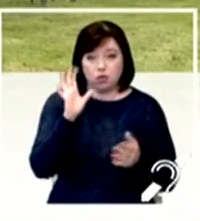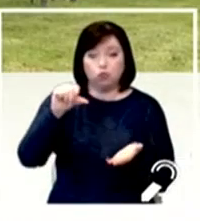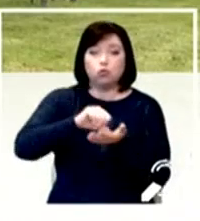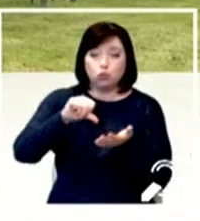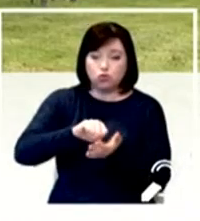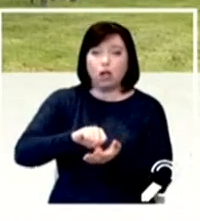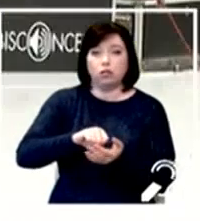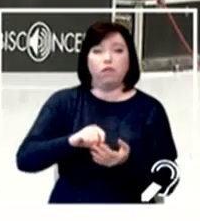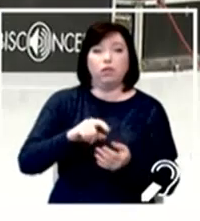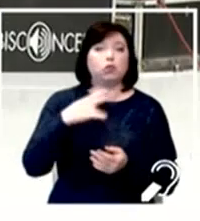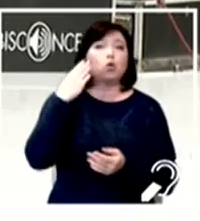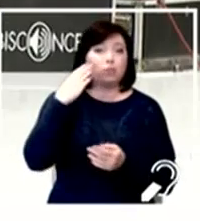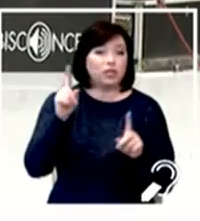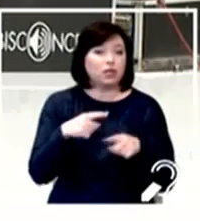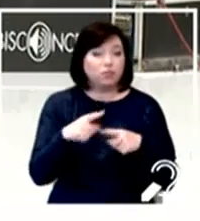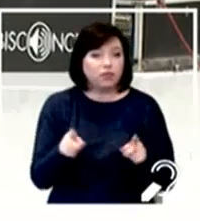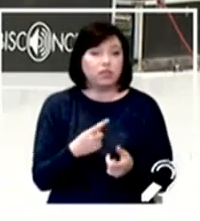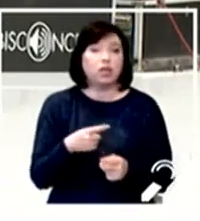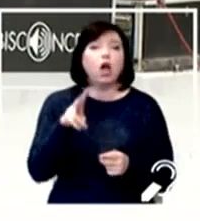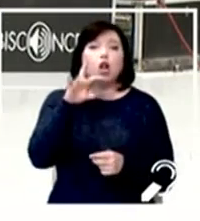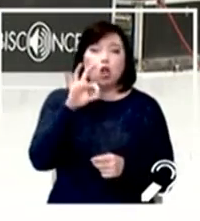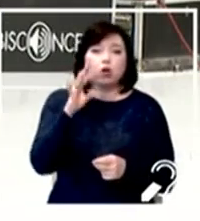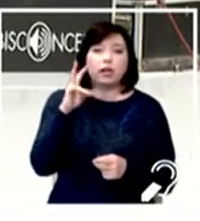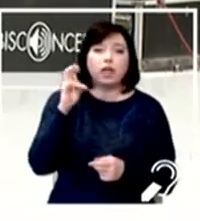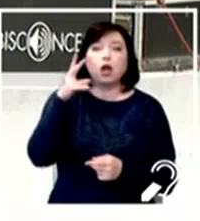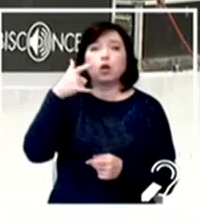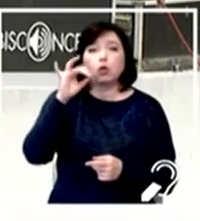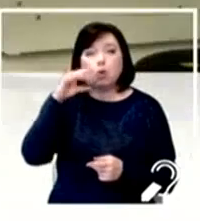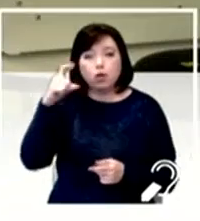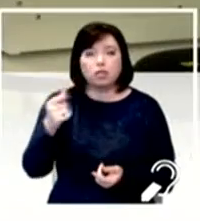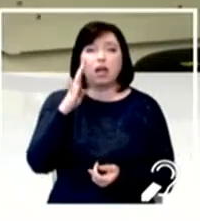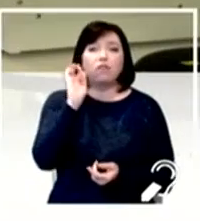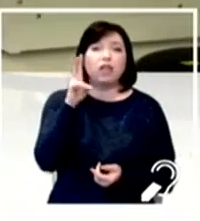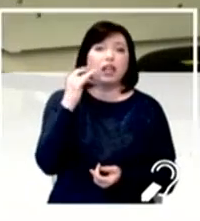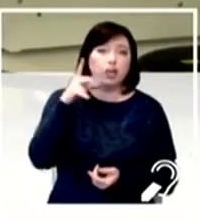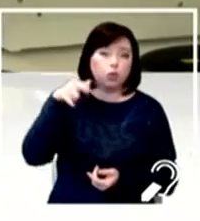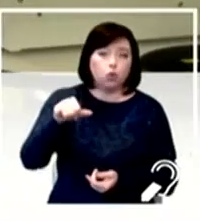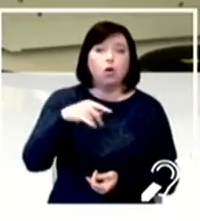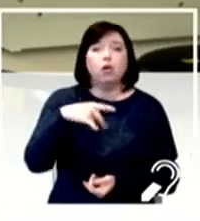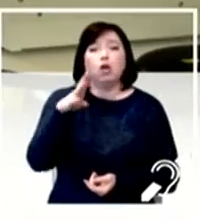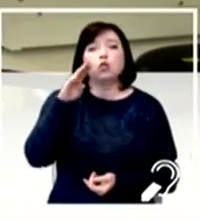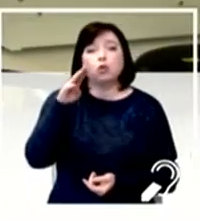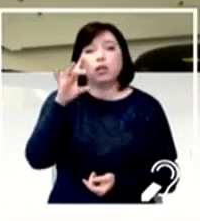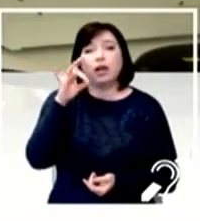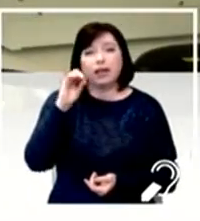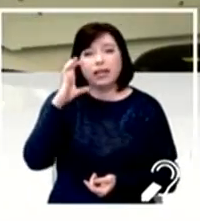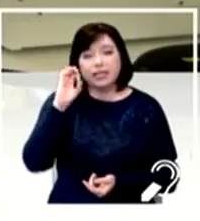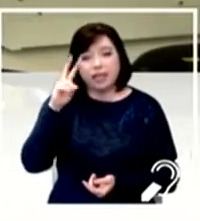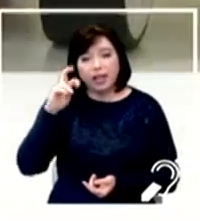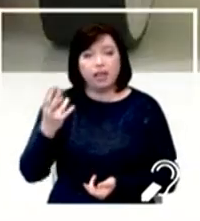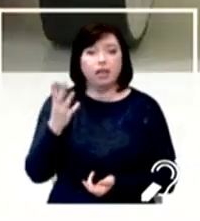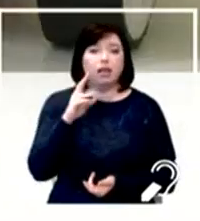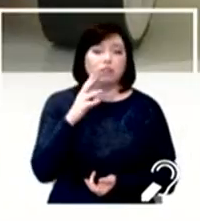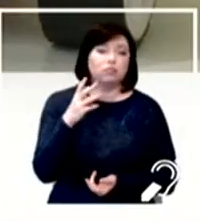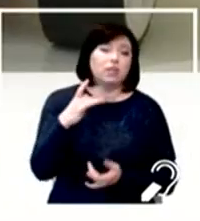nume mari ale muzicii românești, printre care Loredana Groza, Mioara Velicu, Nicolae Forduiancu, Tonicăresele, Moațele din